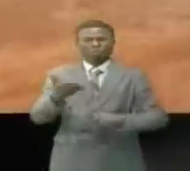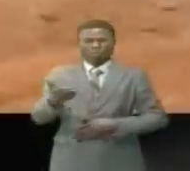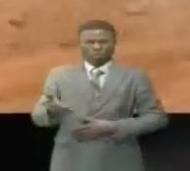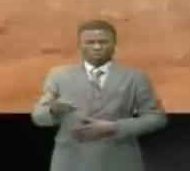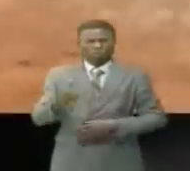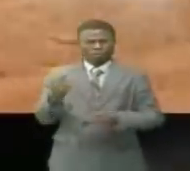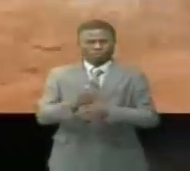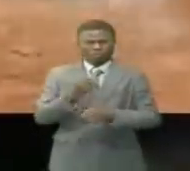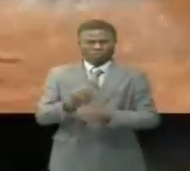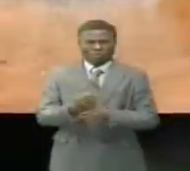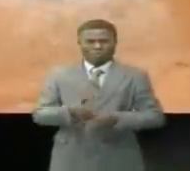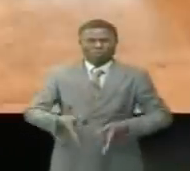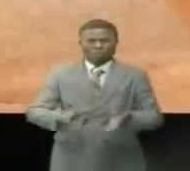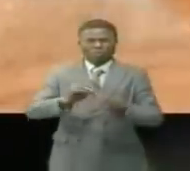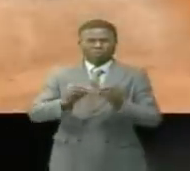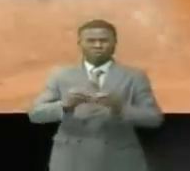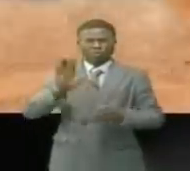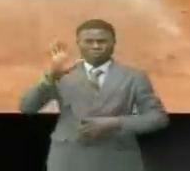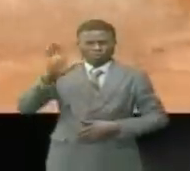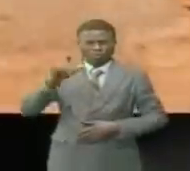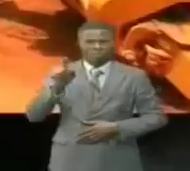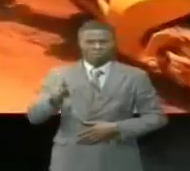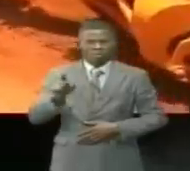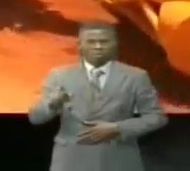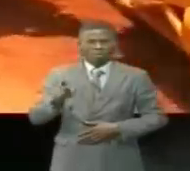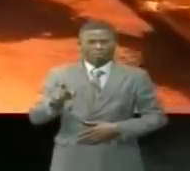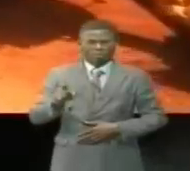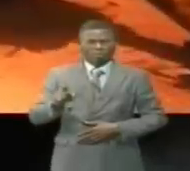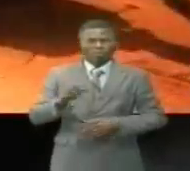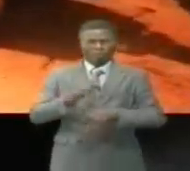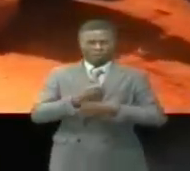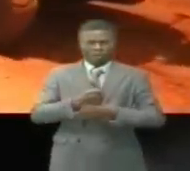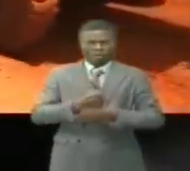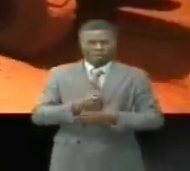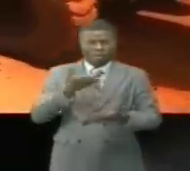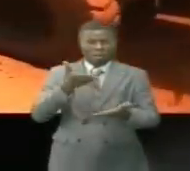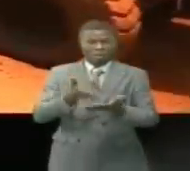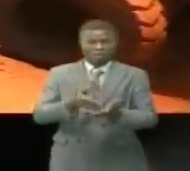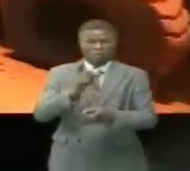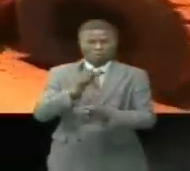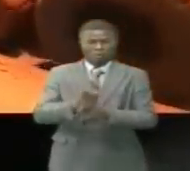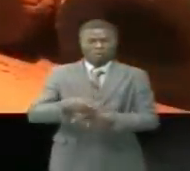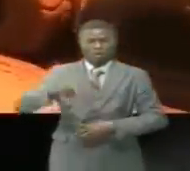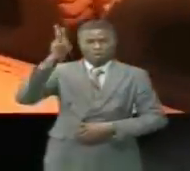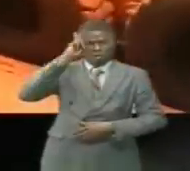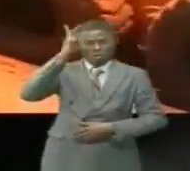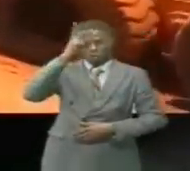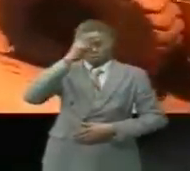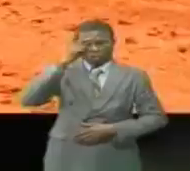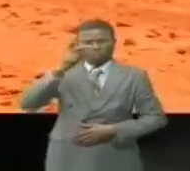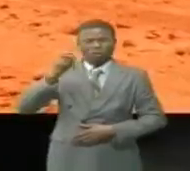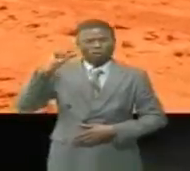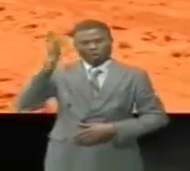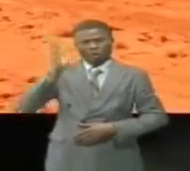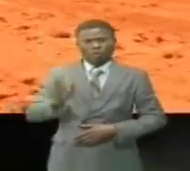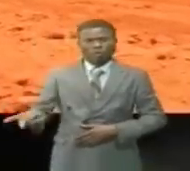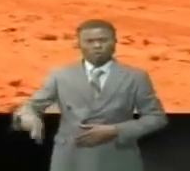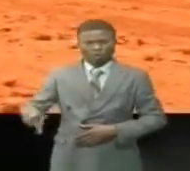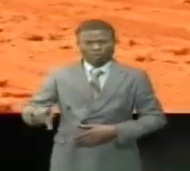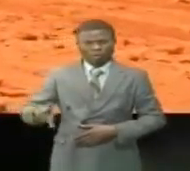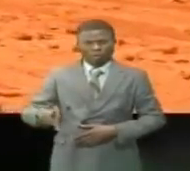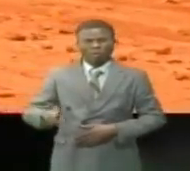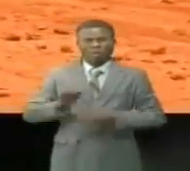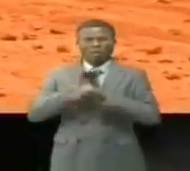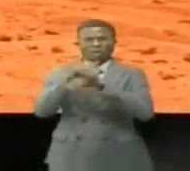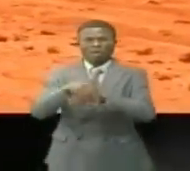Les travaux sur la nationale numéro 5 à Soumeno-Poueto constituent une preuve de plus que le Haut-Katanga de Jacques Ablakatoué est résolument engagé